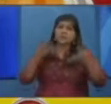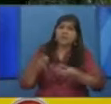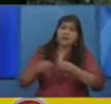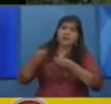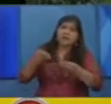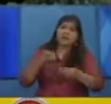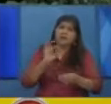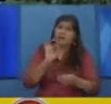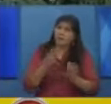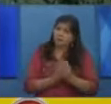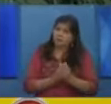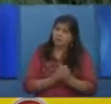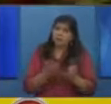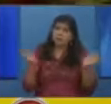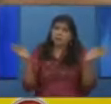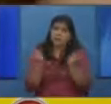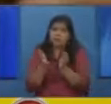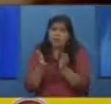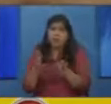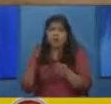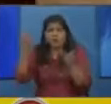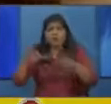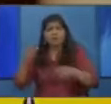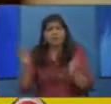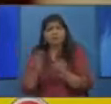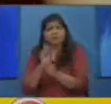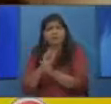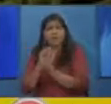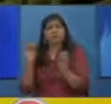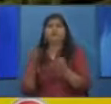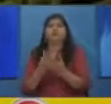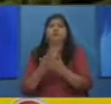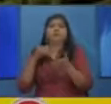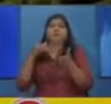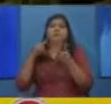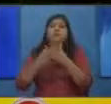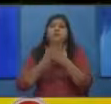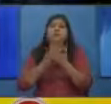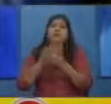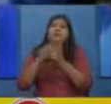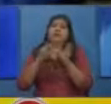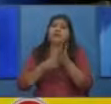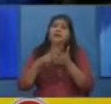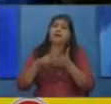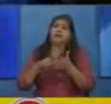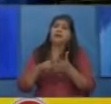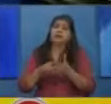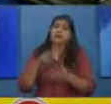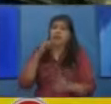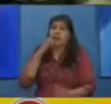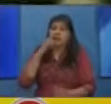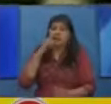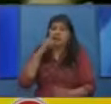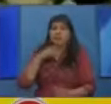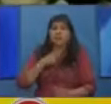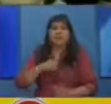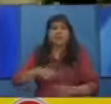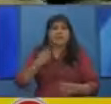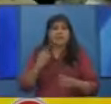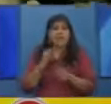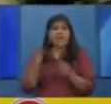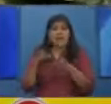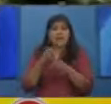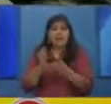यह कर सकती है। झारखंड में ये काम महिलाओं के सेल्फ हेल्प ग्रुप ने करके दिखाया है।